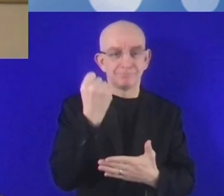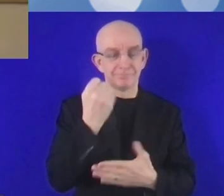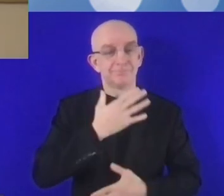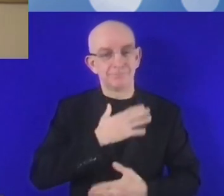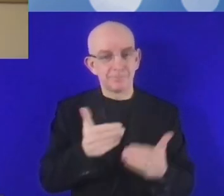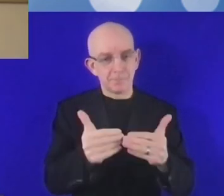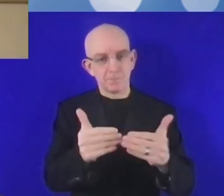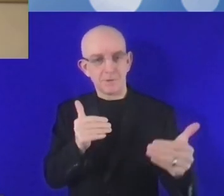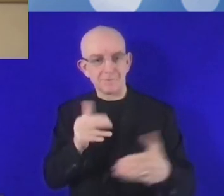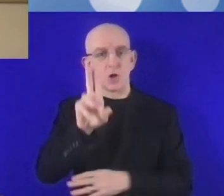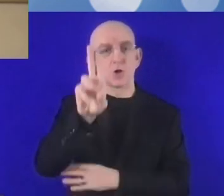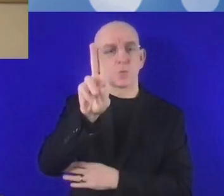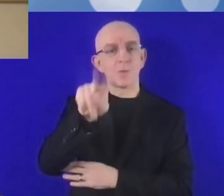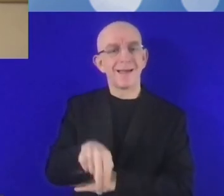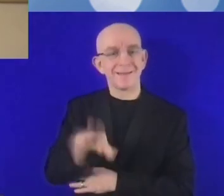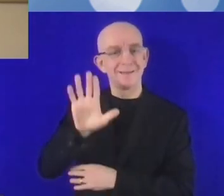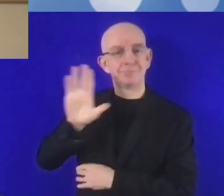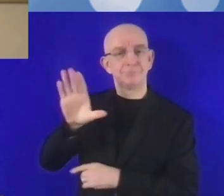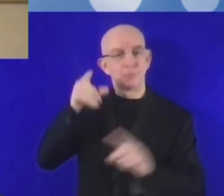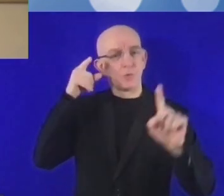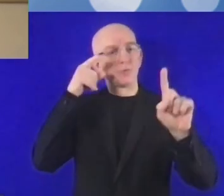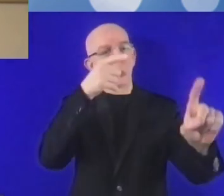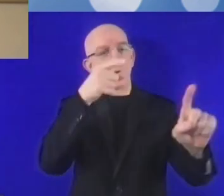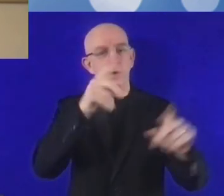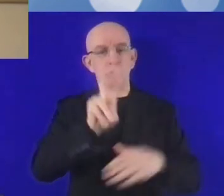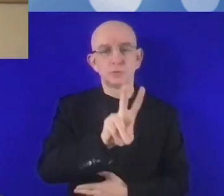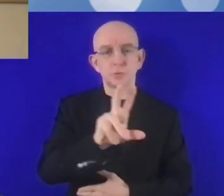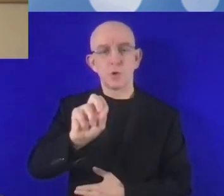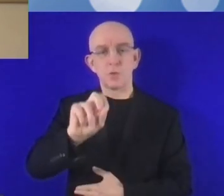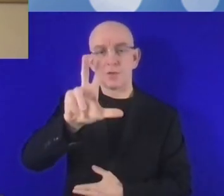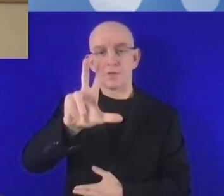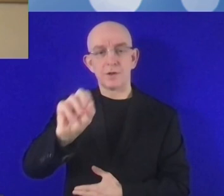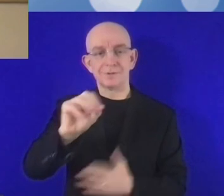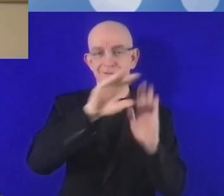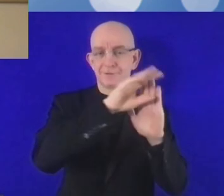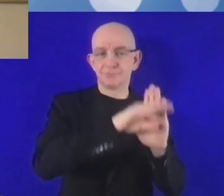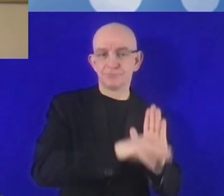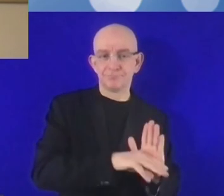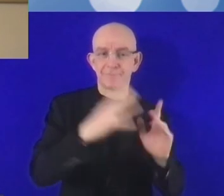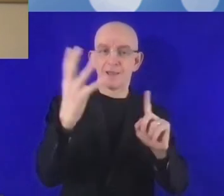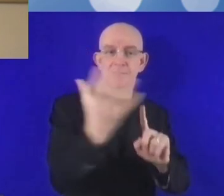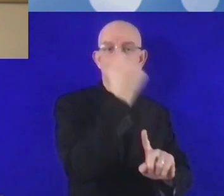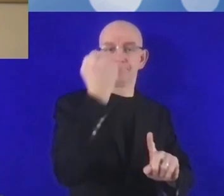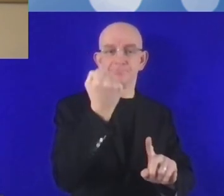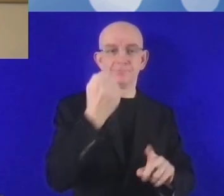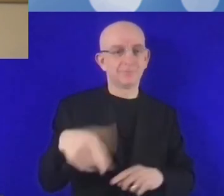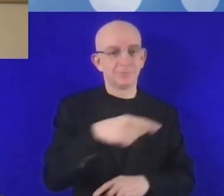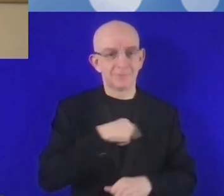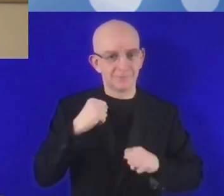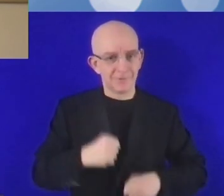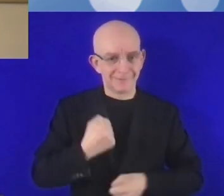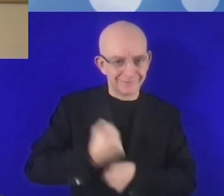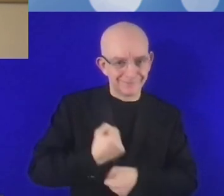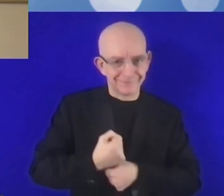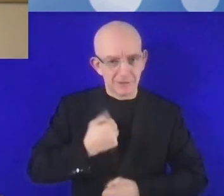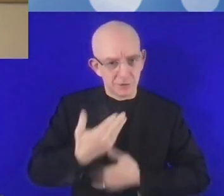的互联网用户都能够，使得他们有个互联网。这是2030年联合国